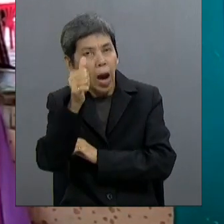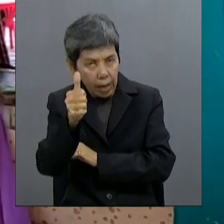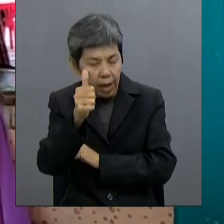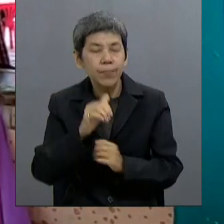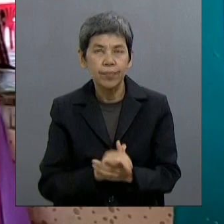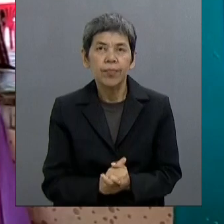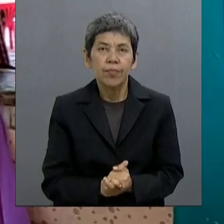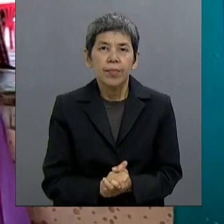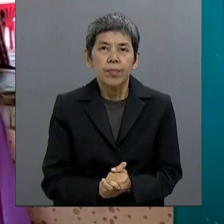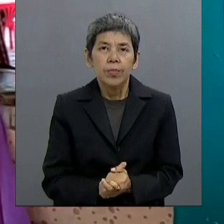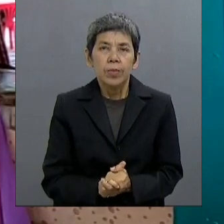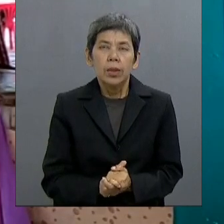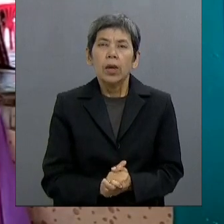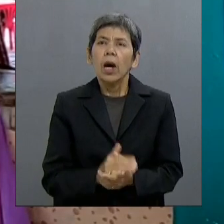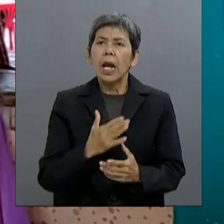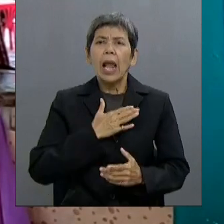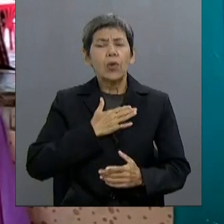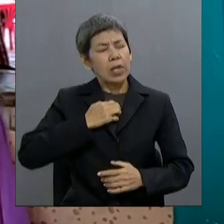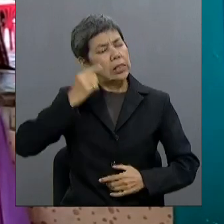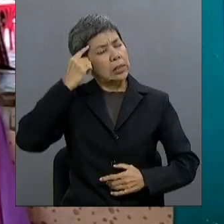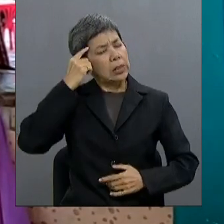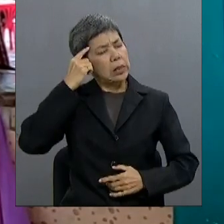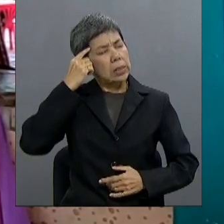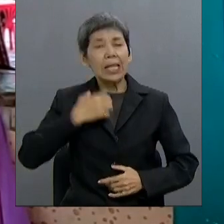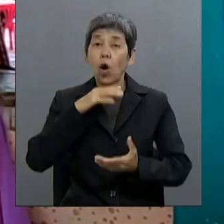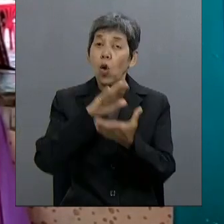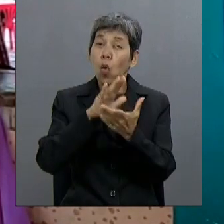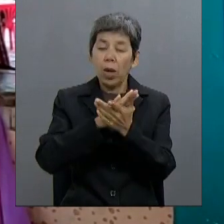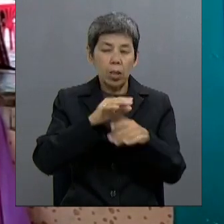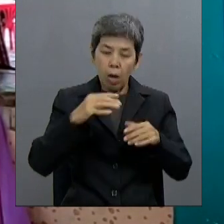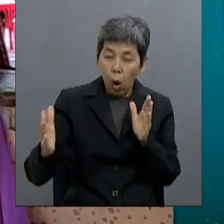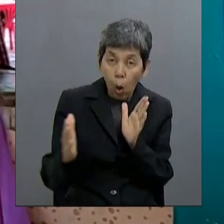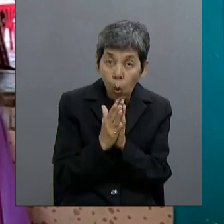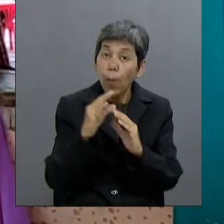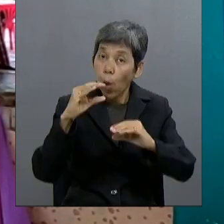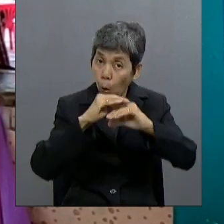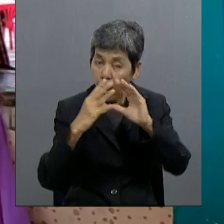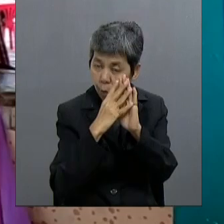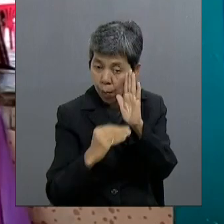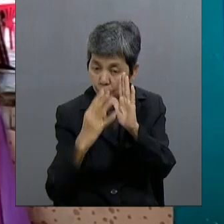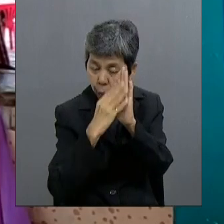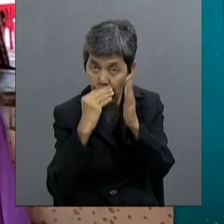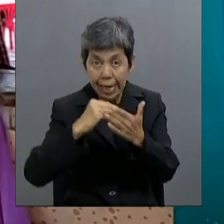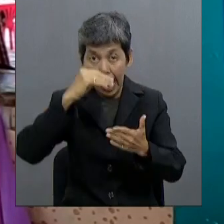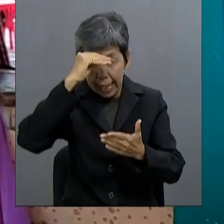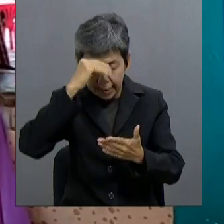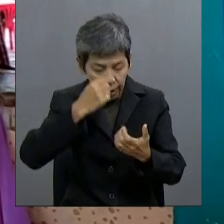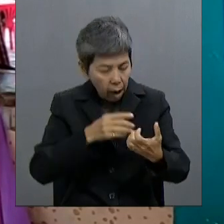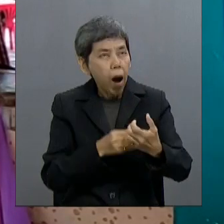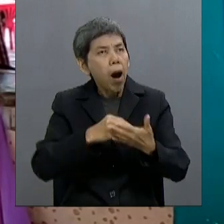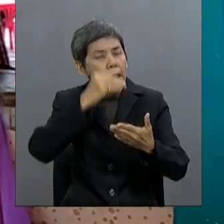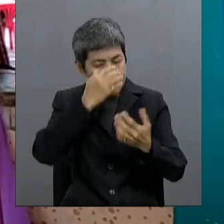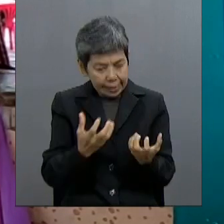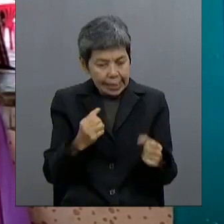นี้นะครับสิ่งที่เราคาดหวังก็คือโรงเรียนทุกโรงเรียนที่เข้ารับการอบรมนี้สามารถที่จะมีชิ้นง